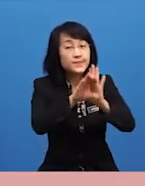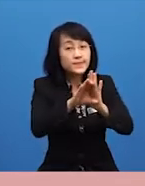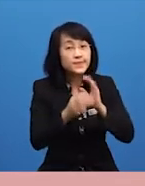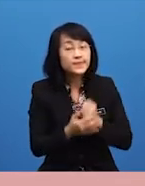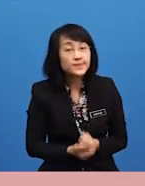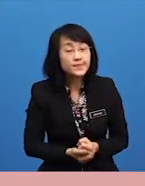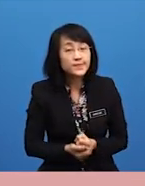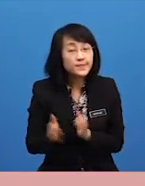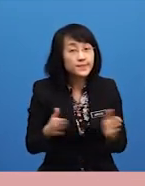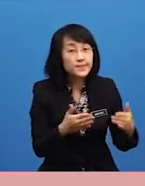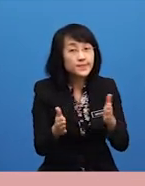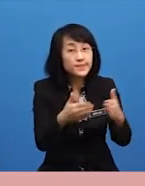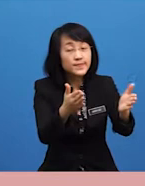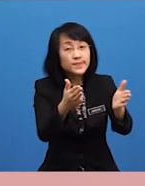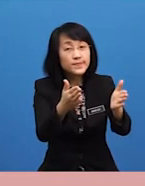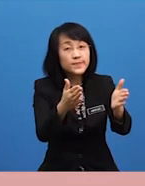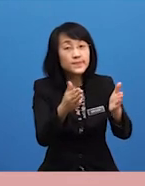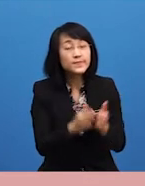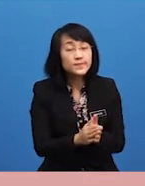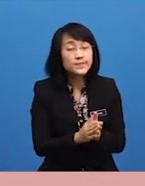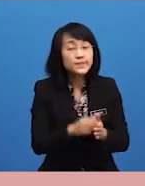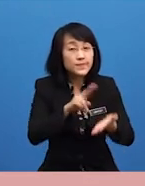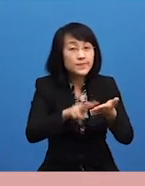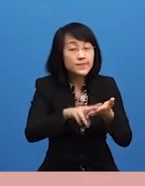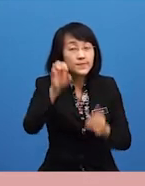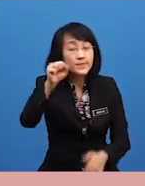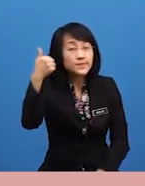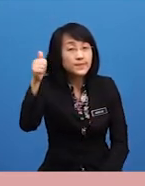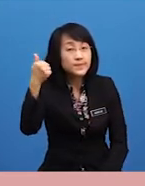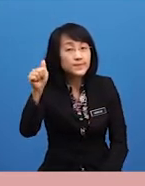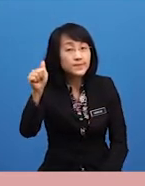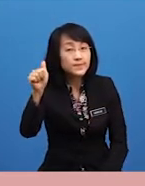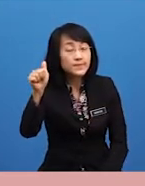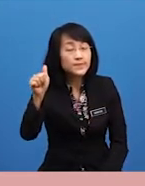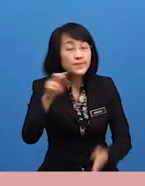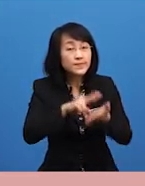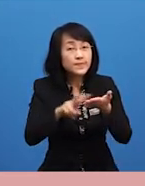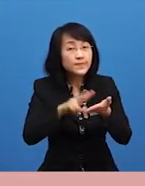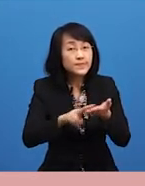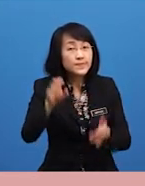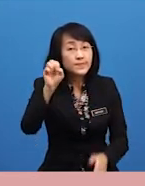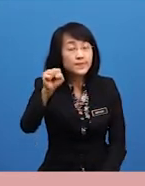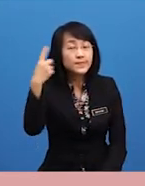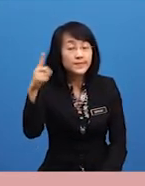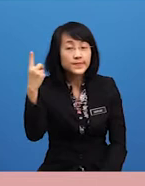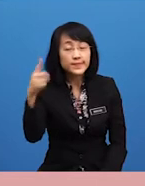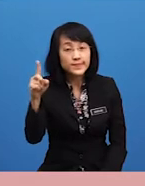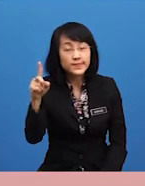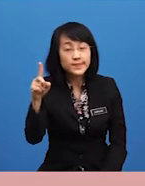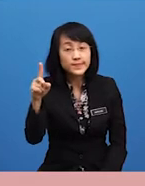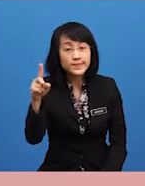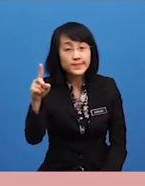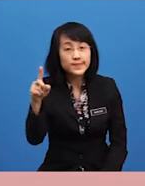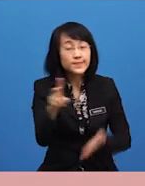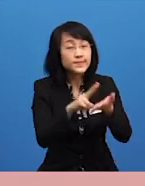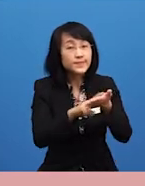Contohnya, Sungai Baram S10, Sungai Rajang S11 dan